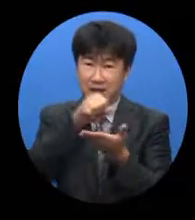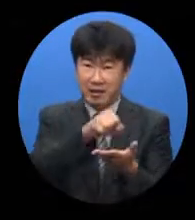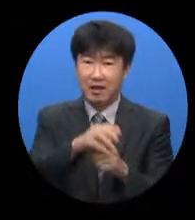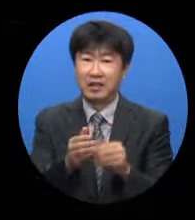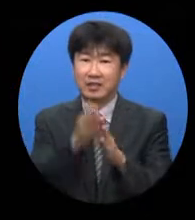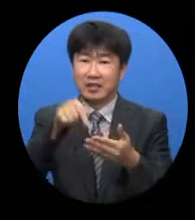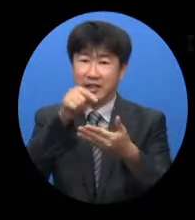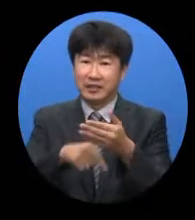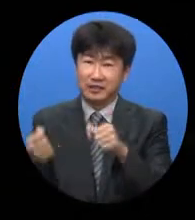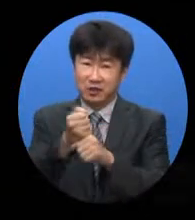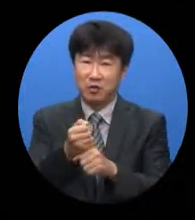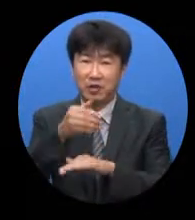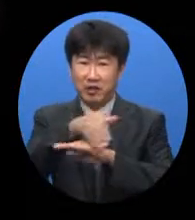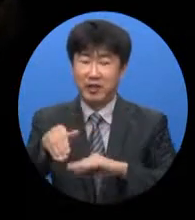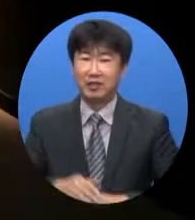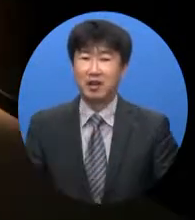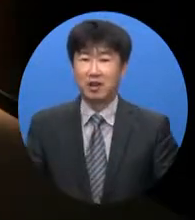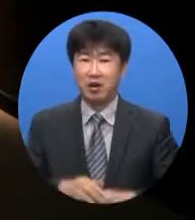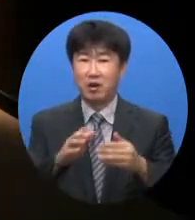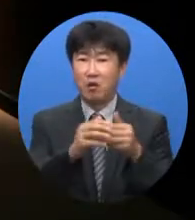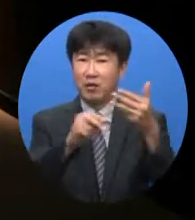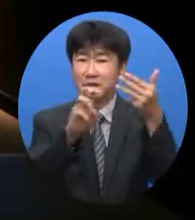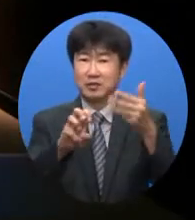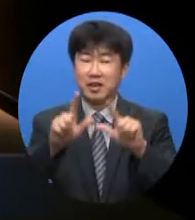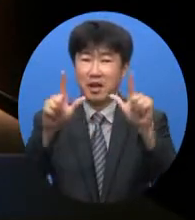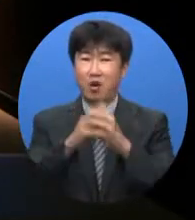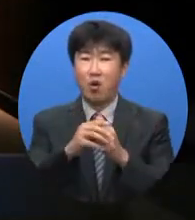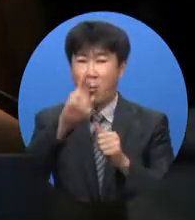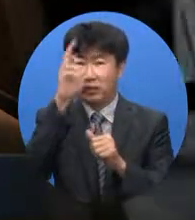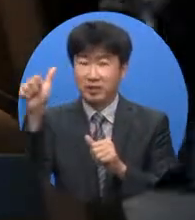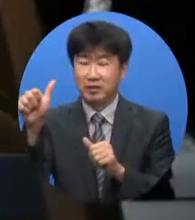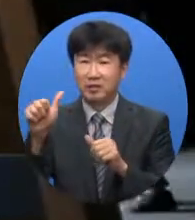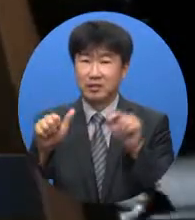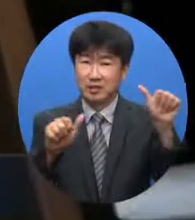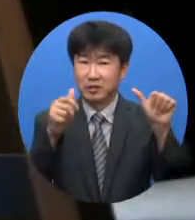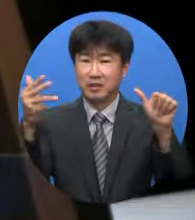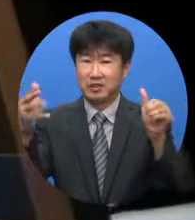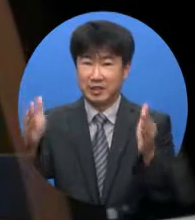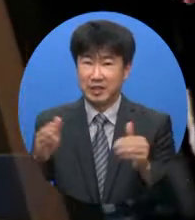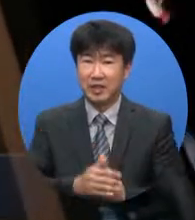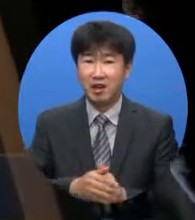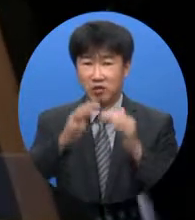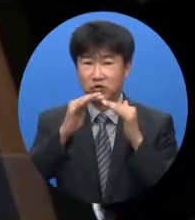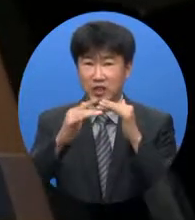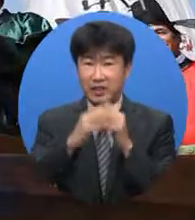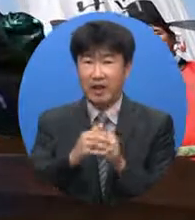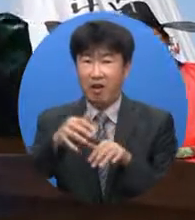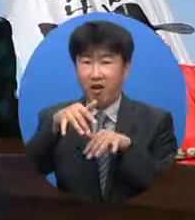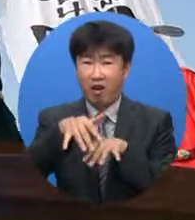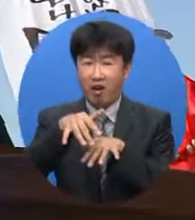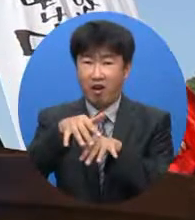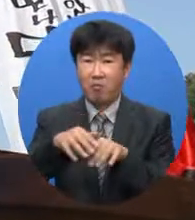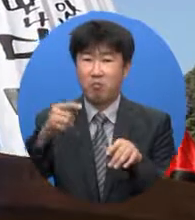대구 도심에서 재현하기로 했습니다. 이번 행사는 오늘 31일 오후 5시부터 8시까지 진행되며 취타대를